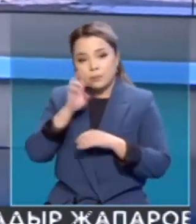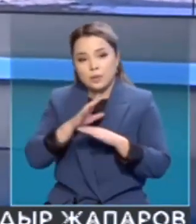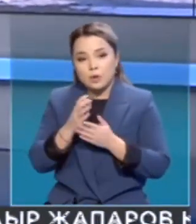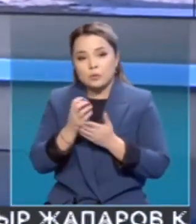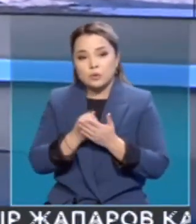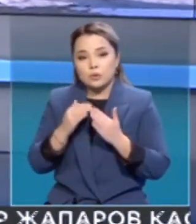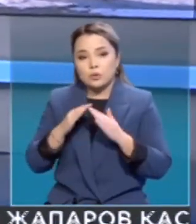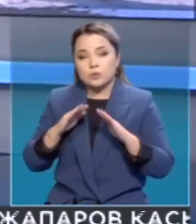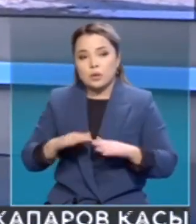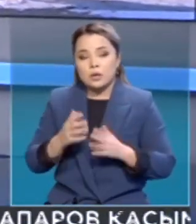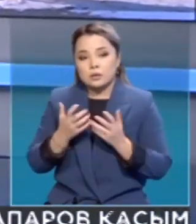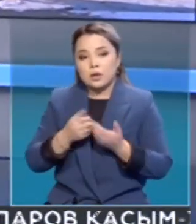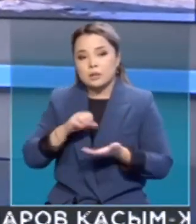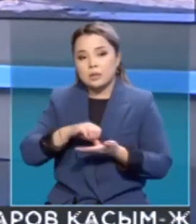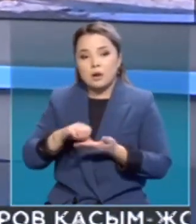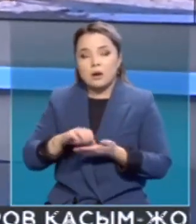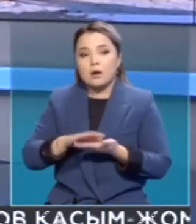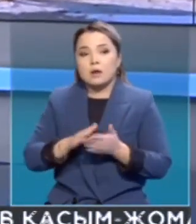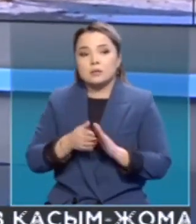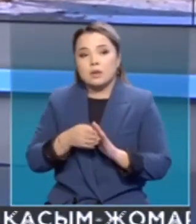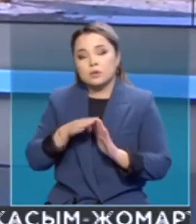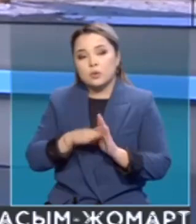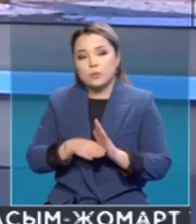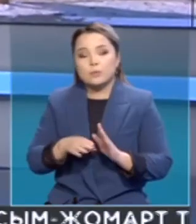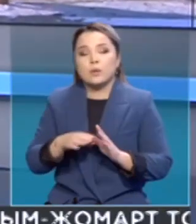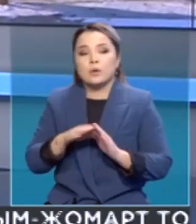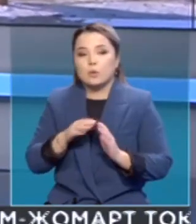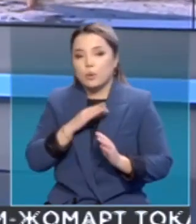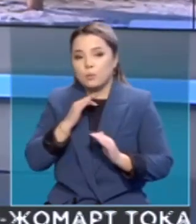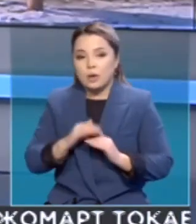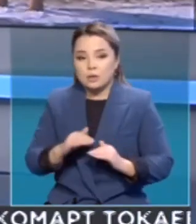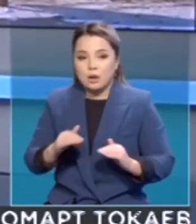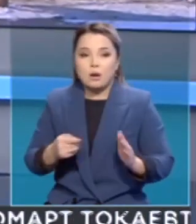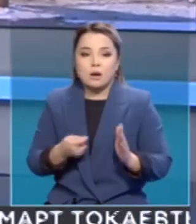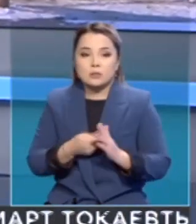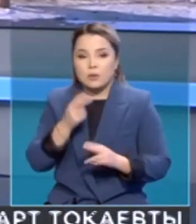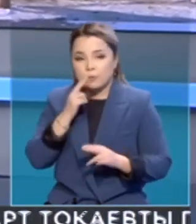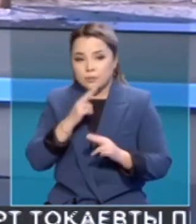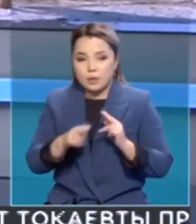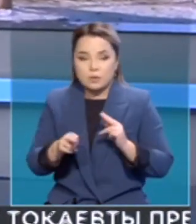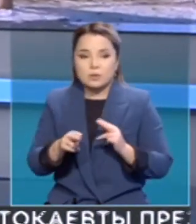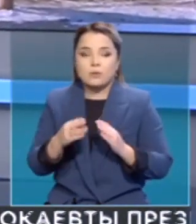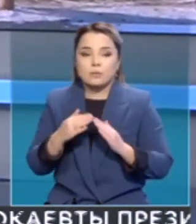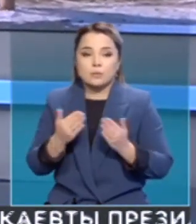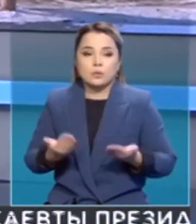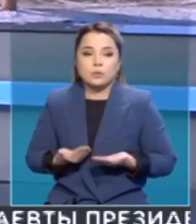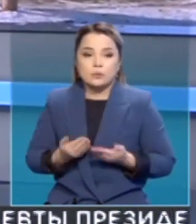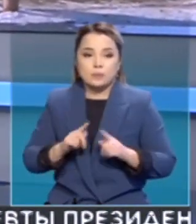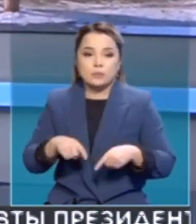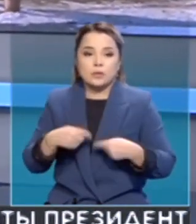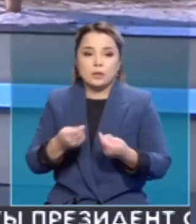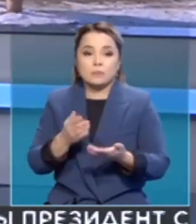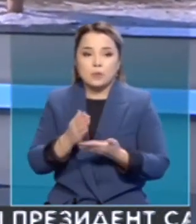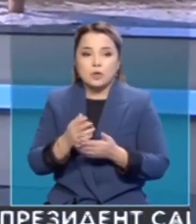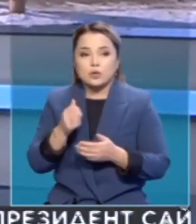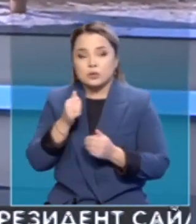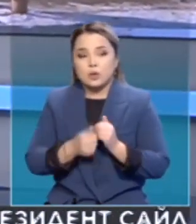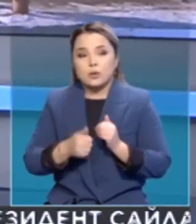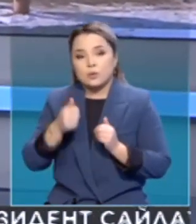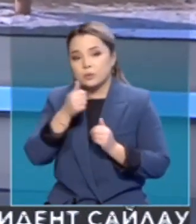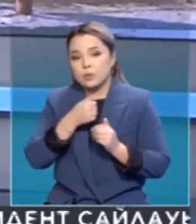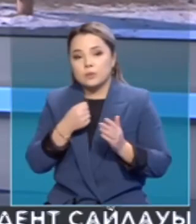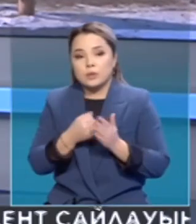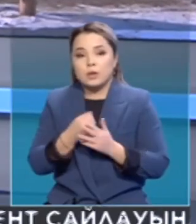қорының есебінен негізінен аз қамтылғандар, көп балалар мен асыраушыларынан айырылғандар пәтерге ие болады. Биыл жыл соңына